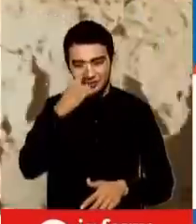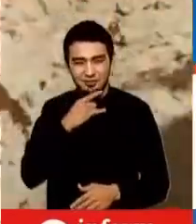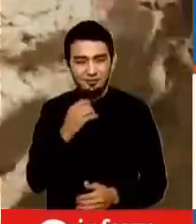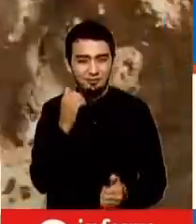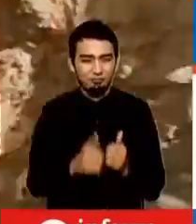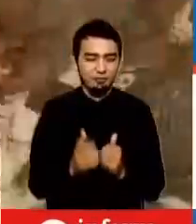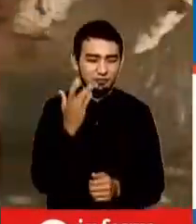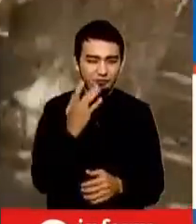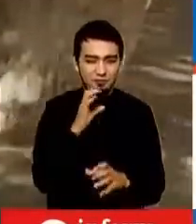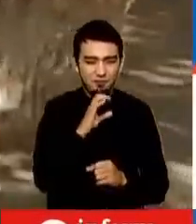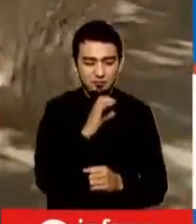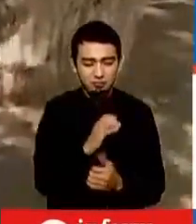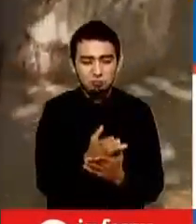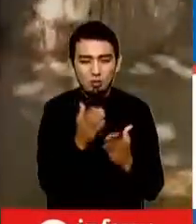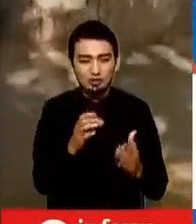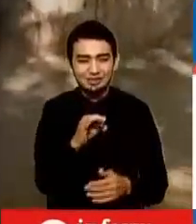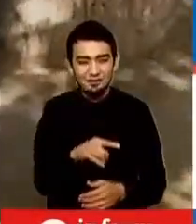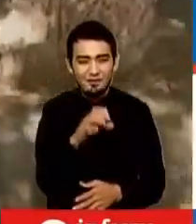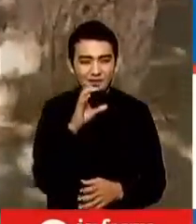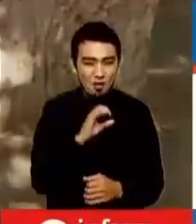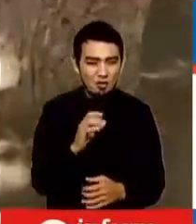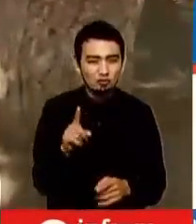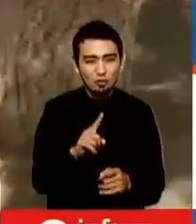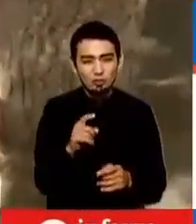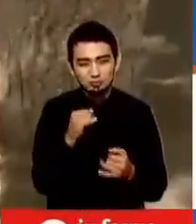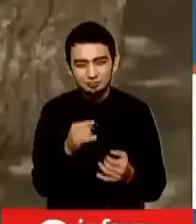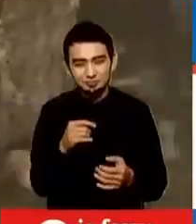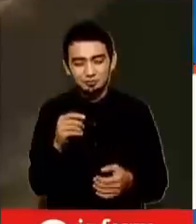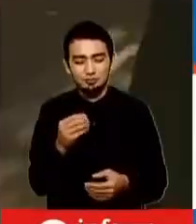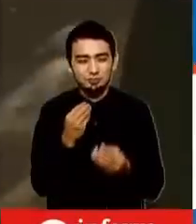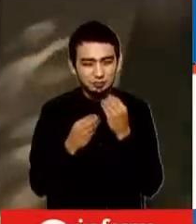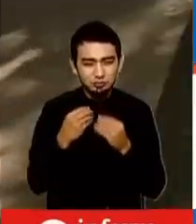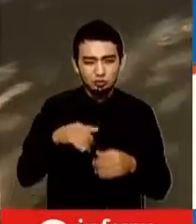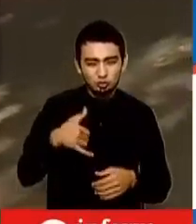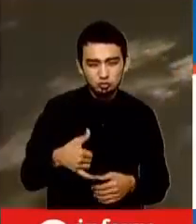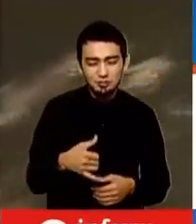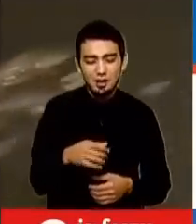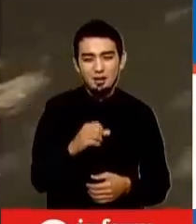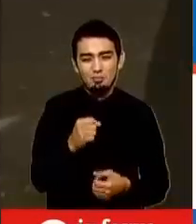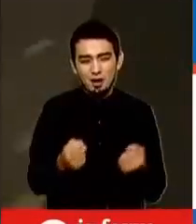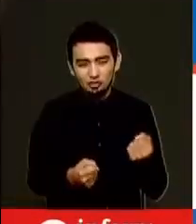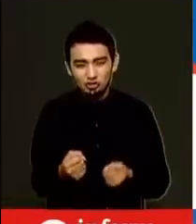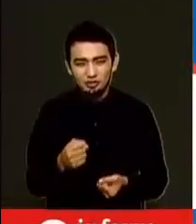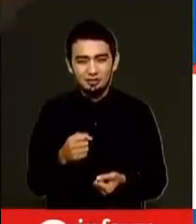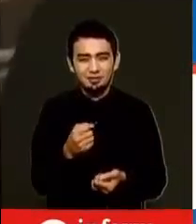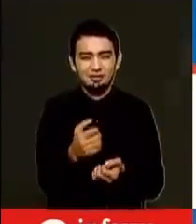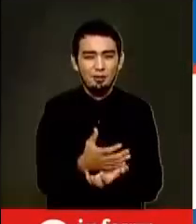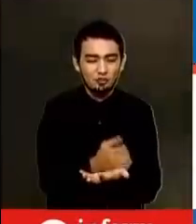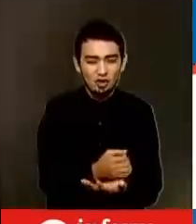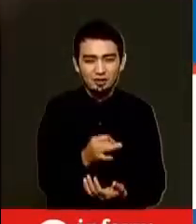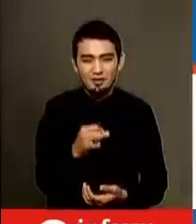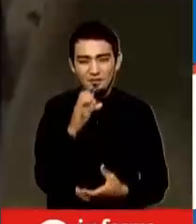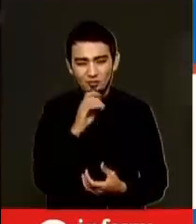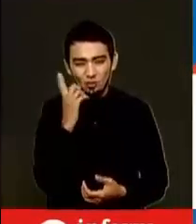на преступления. Большая часть из них ворует все, что плохо лежит. Продукты, сумки, детали авто, а еще подаются в мошенники и